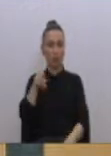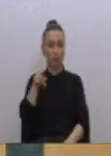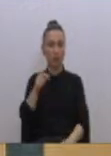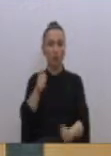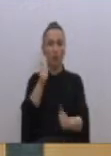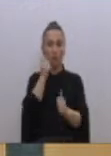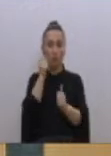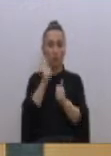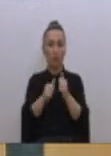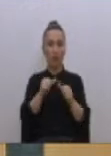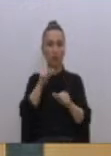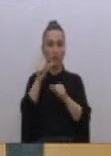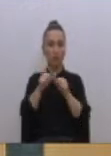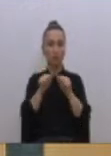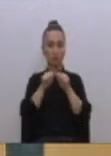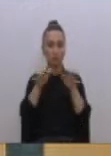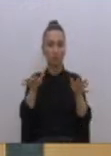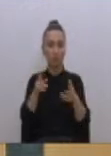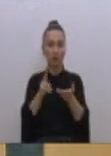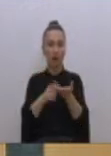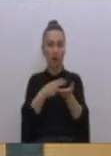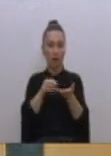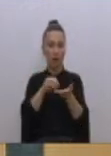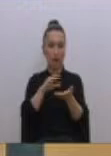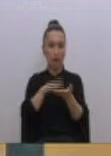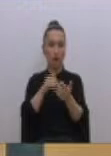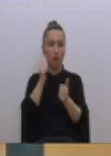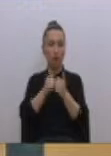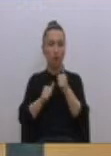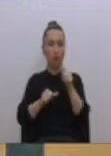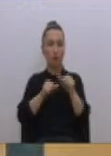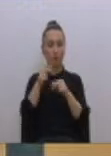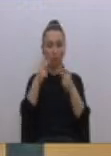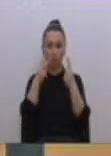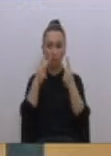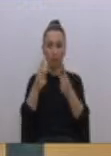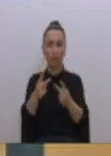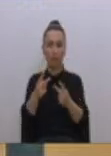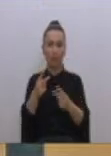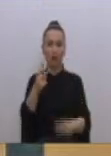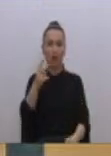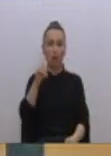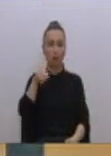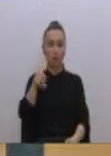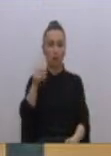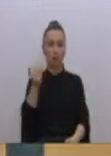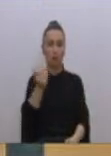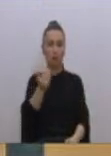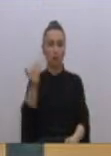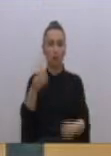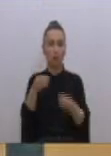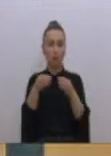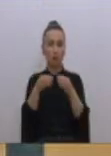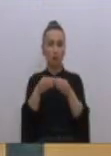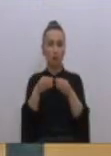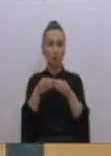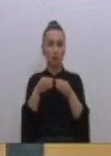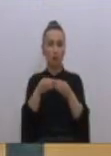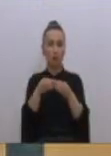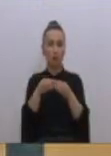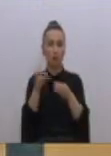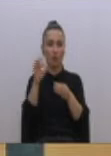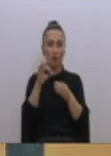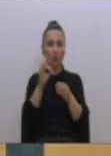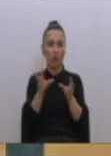ყოველწლიურად ქვეყნდება ანგარიშკების და ყოველწლიურად ვიხილავთ აუდიტის ჯგუფის